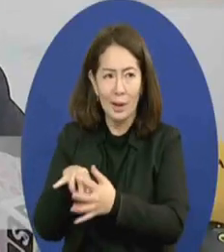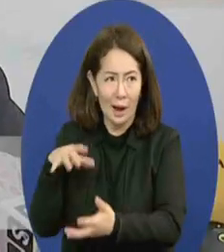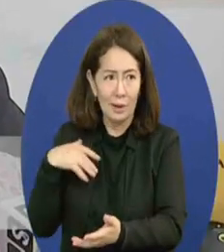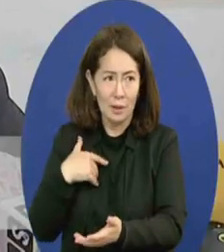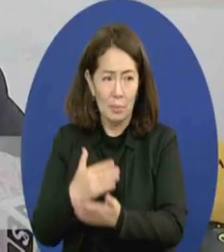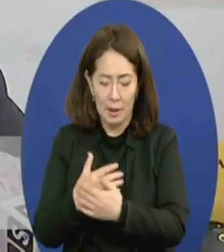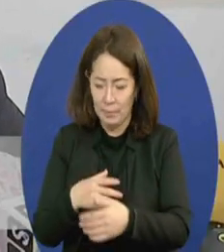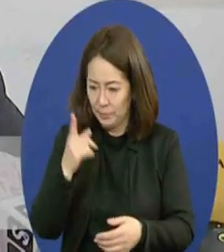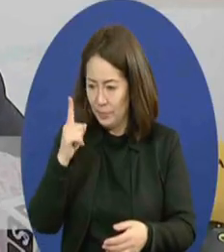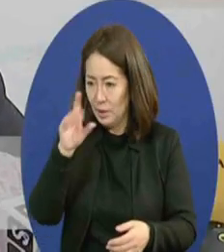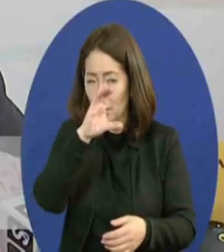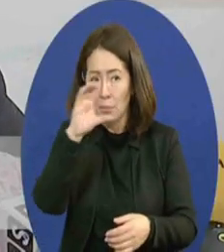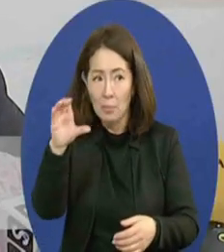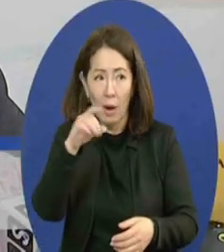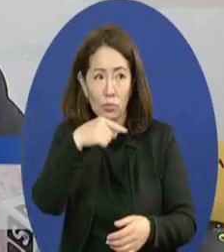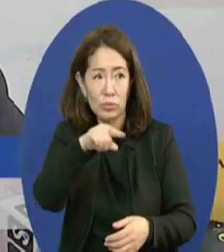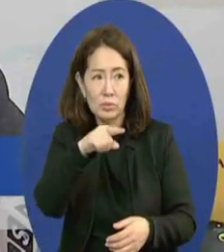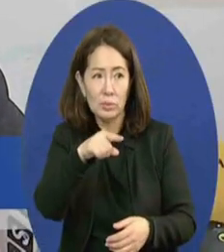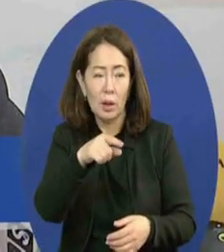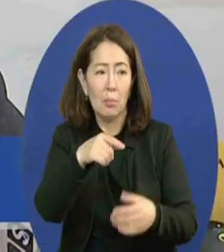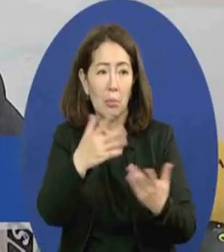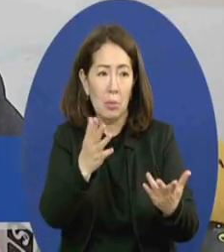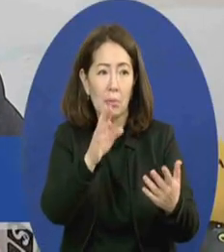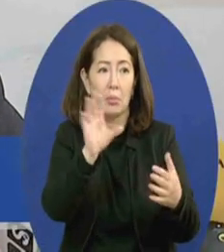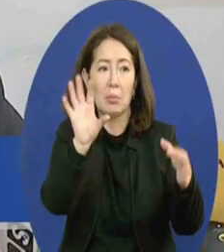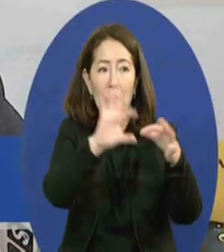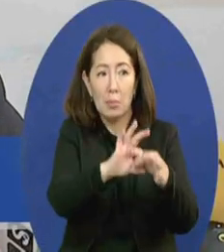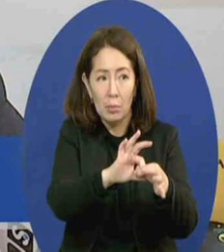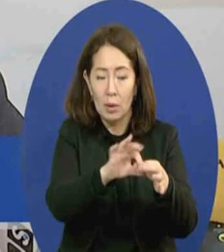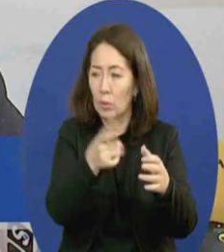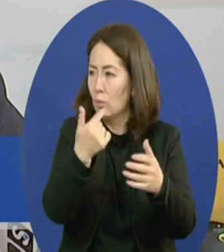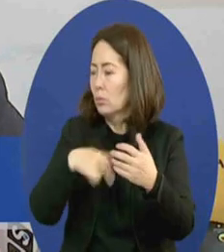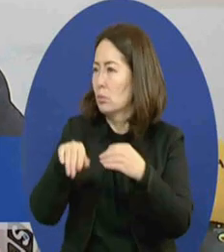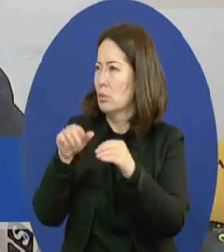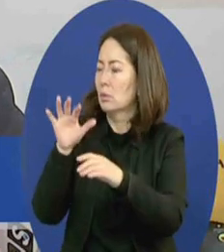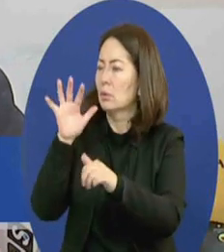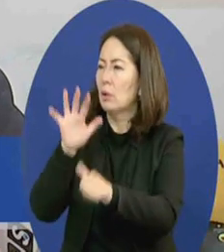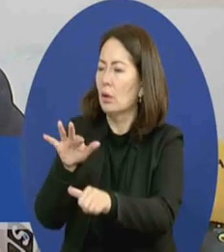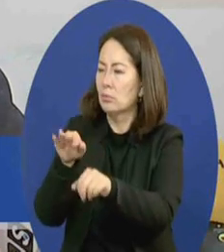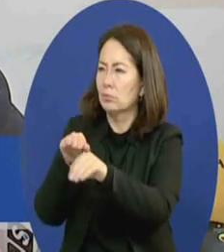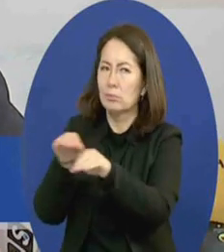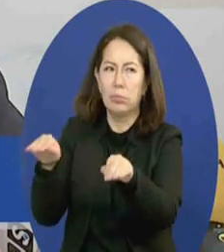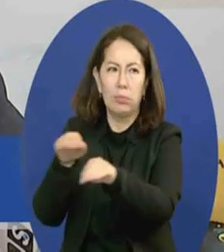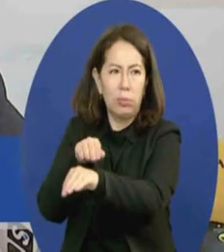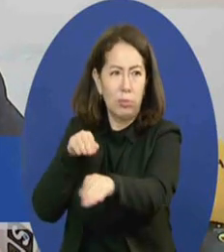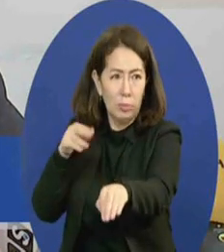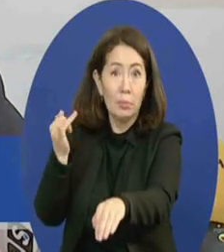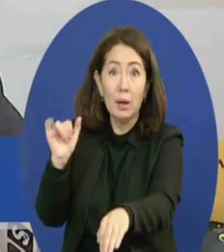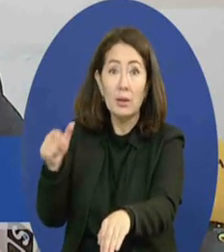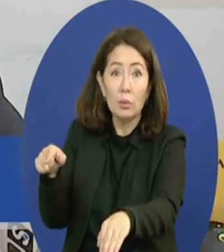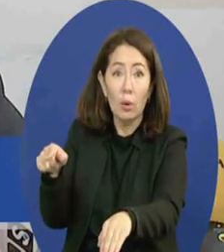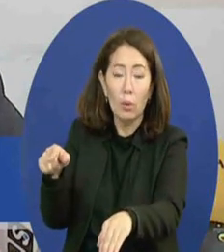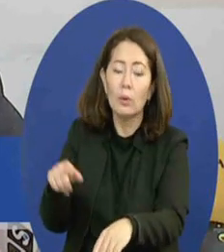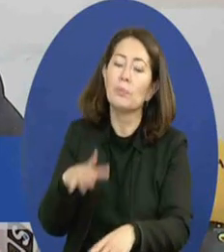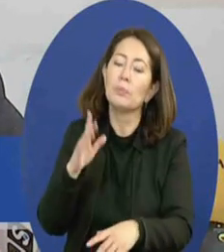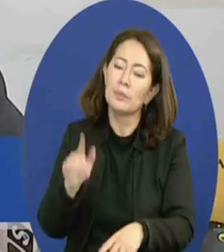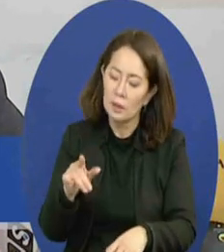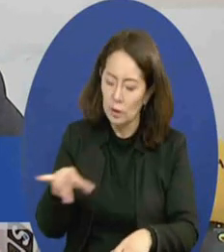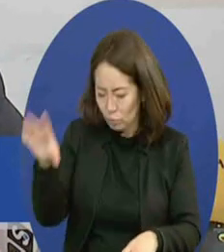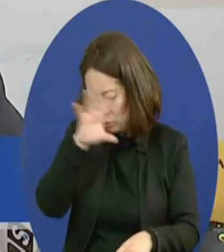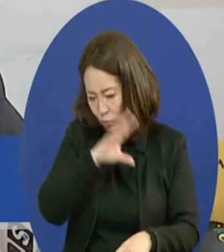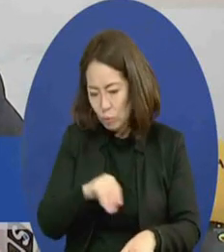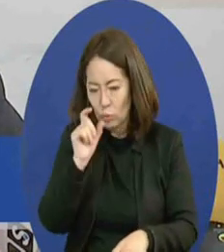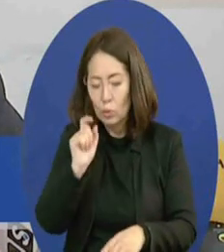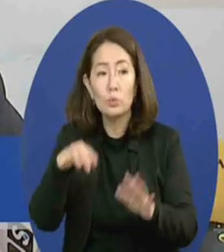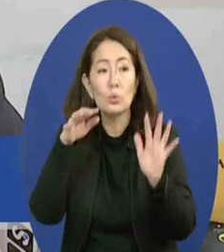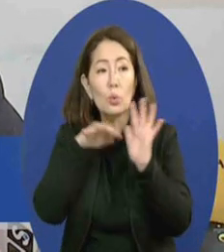нэгжийг үндсэндээ доголдоод станцыг хаахад бусад аж ахуйн нэгжүүдээр илүү их дарамт ирдэг учраас тэрийг аль болох бүх